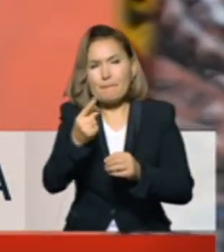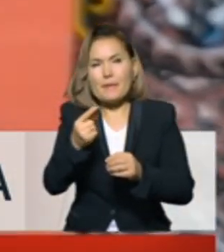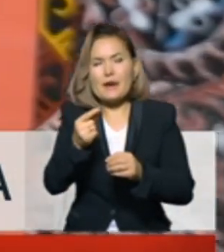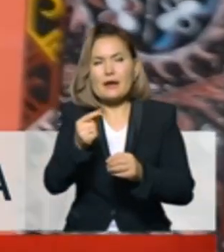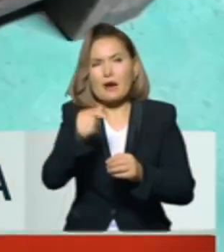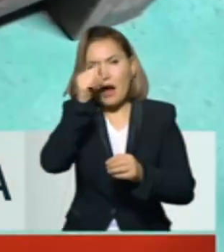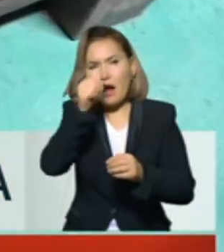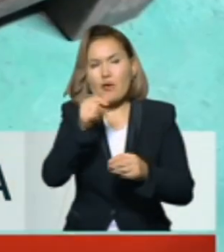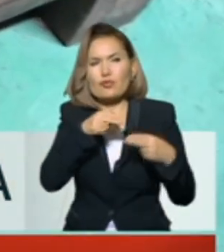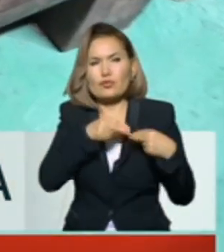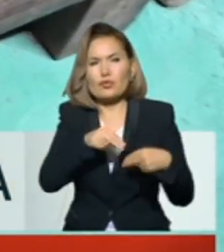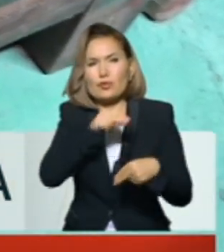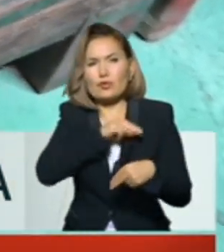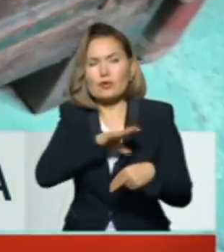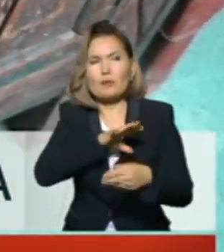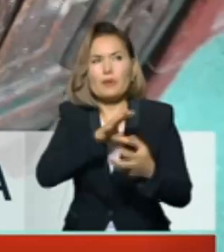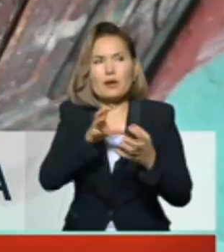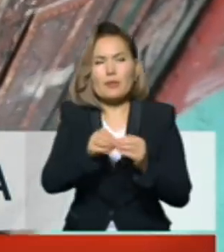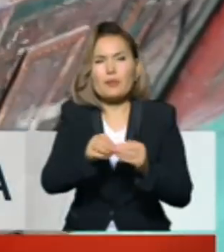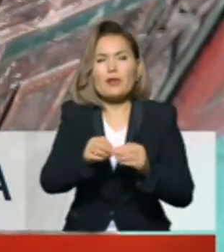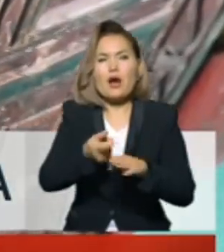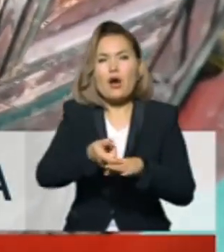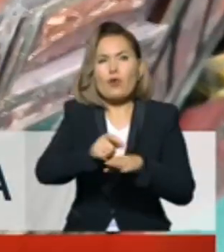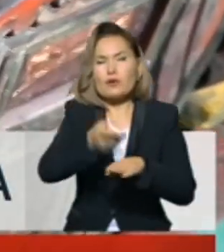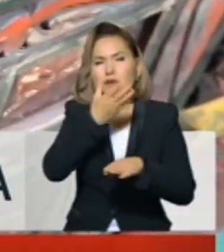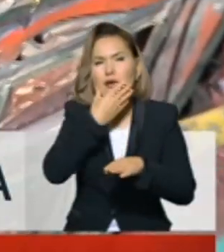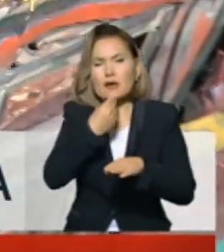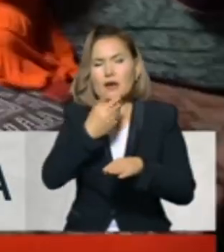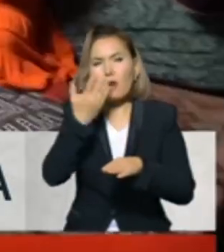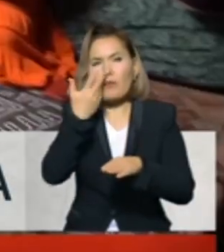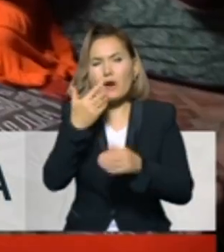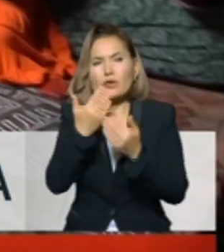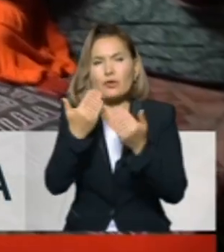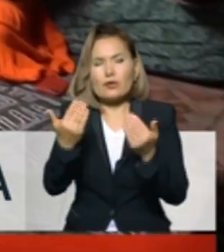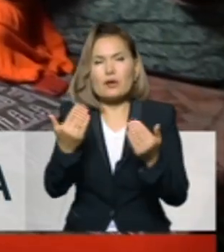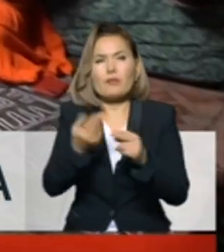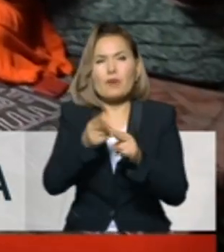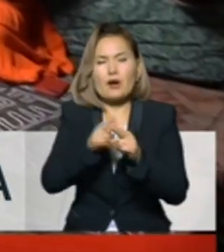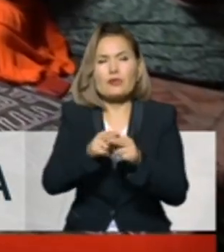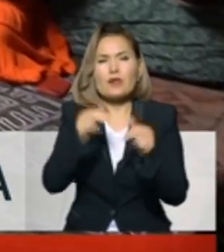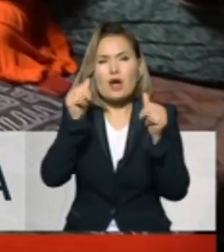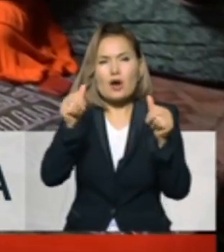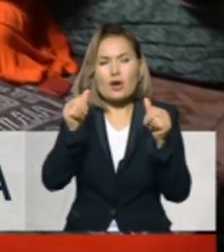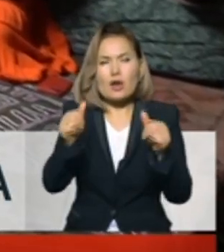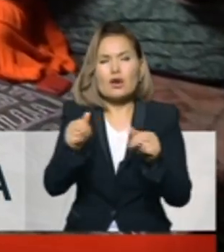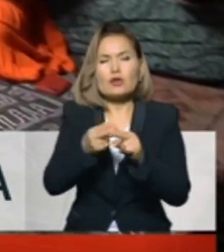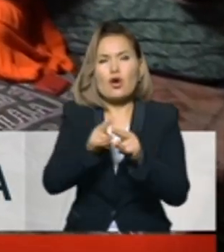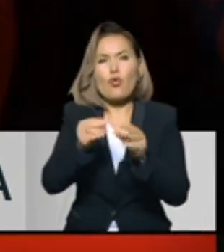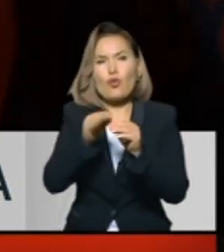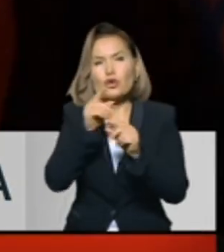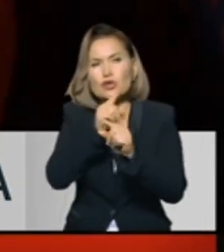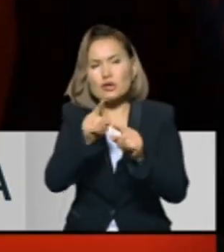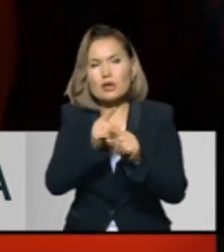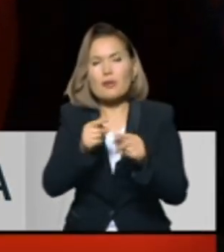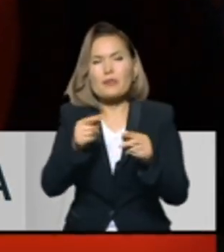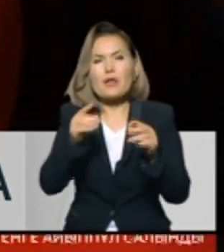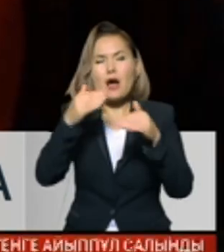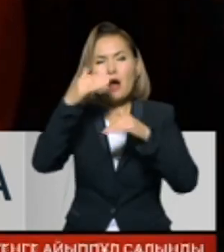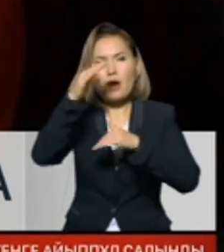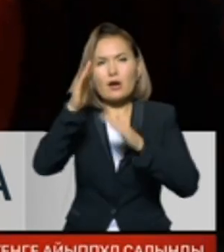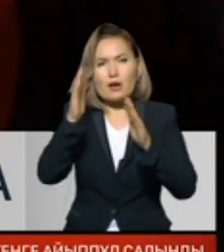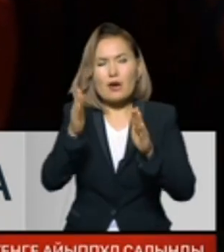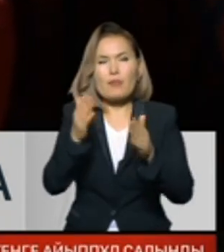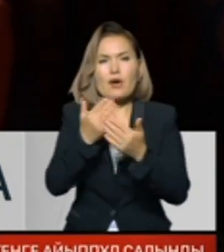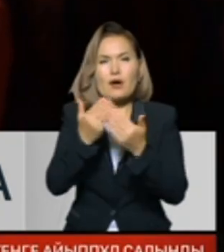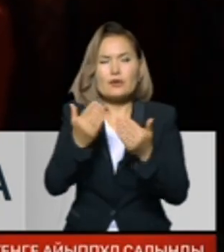жұмсапты. Ал нағыз кілемдердің өзі жертөледегі мұражайға ілінген. Дана мұны 10 жыл бойына жинапты. Алғашқыда қолөнер бұйымдарын